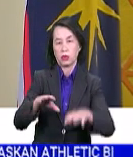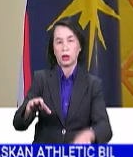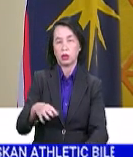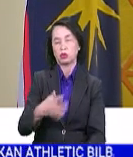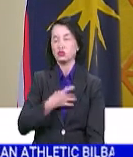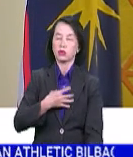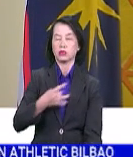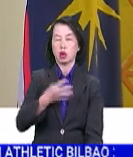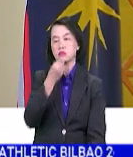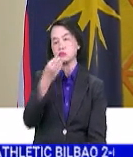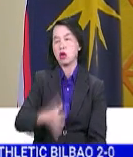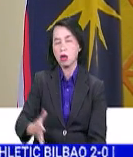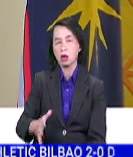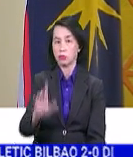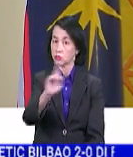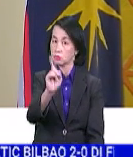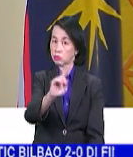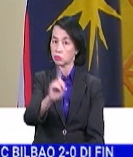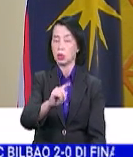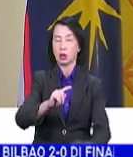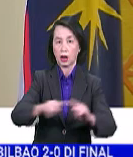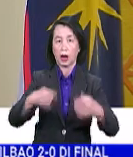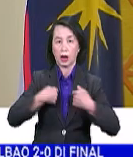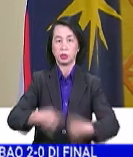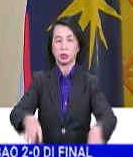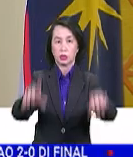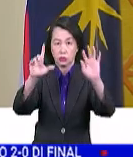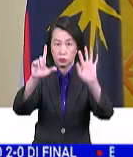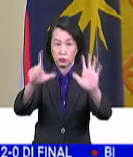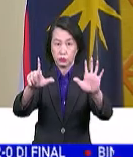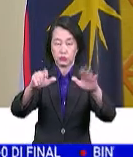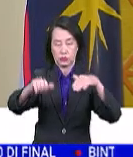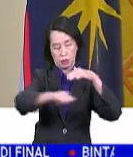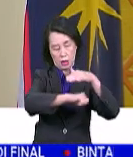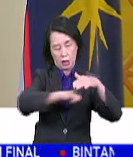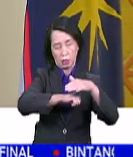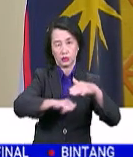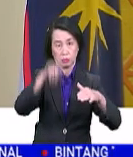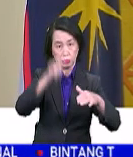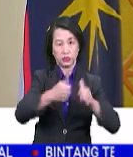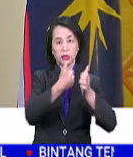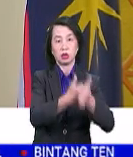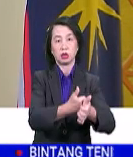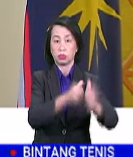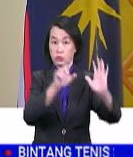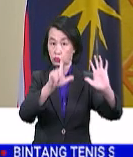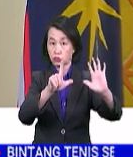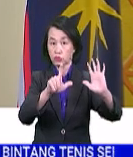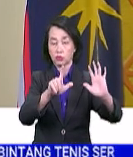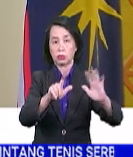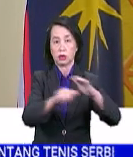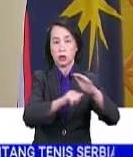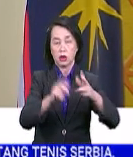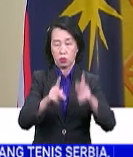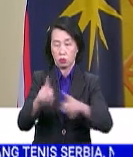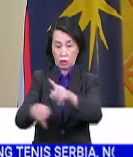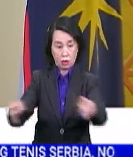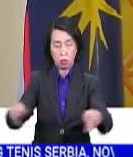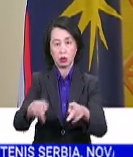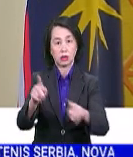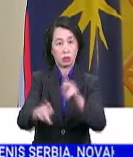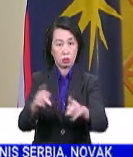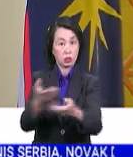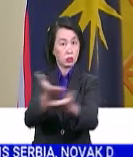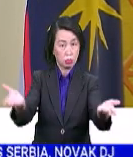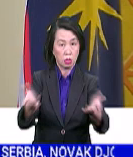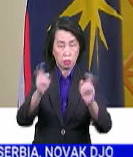telah tetapkan 7 asas yang perlu dipatuhi oleh orang ramai, dan ini